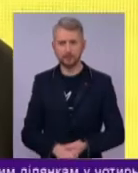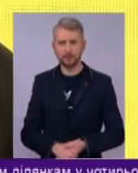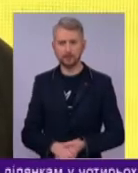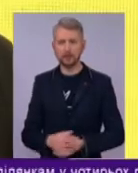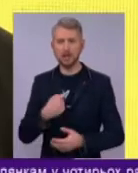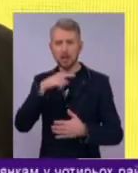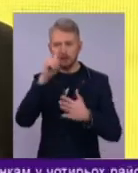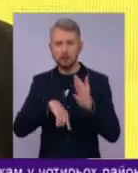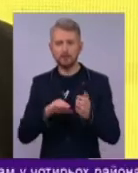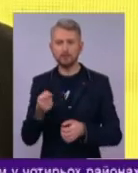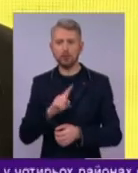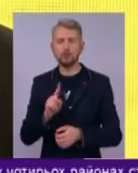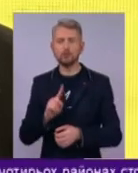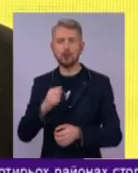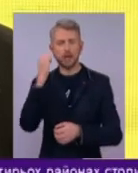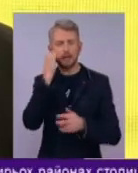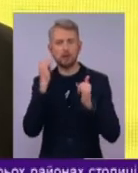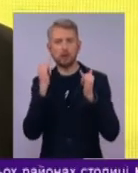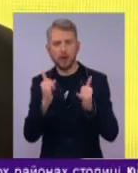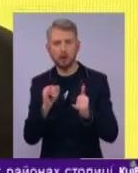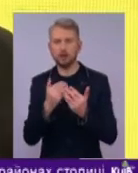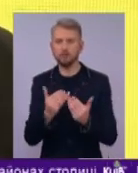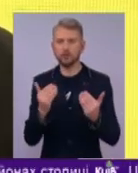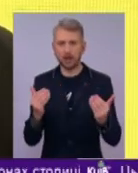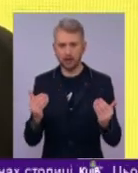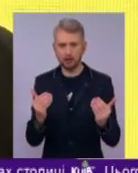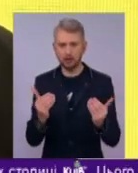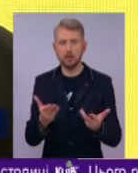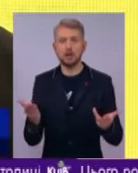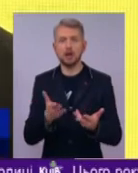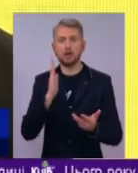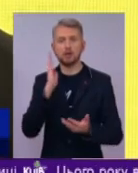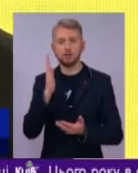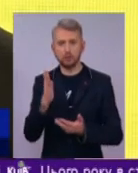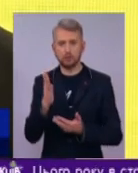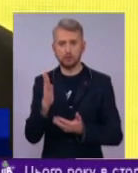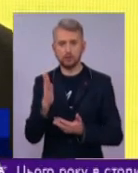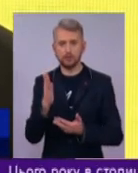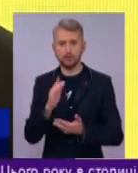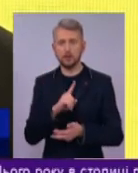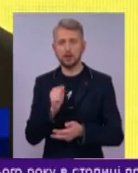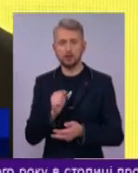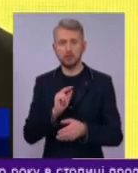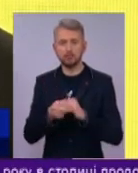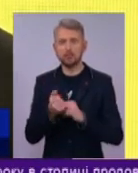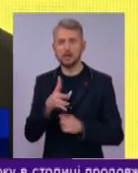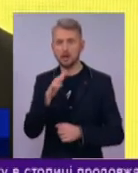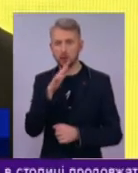Я впевнений в тому, що і меморіал, і музей, які постануть за кілька років,